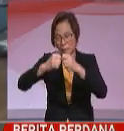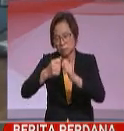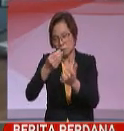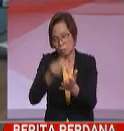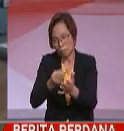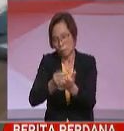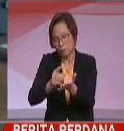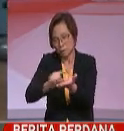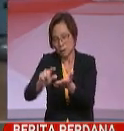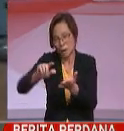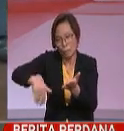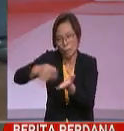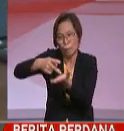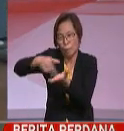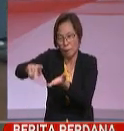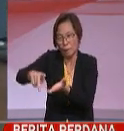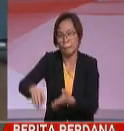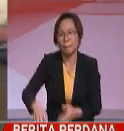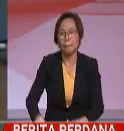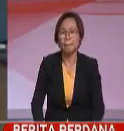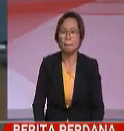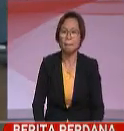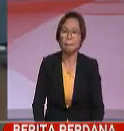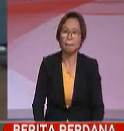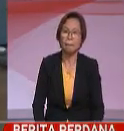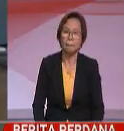hey hey hey